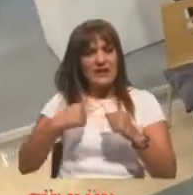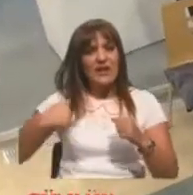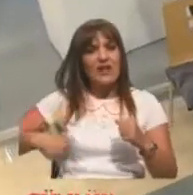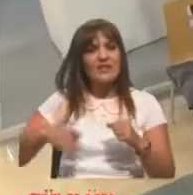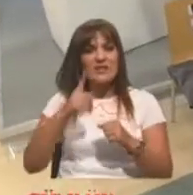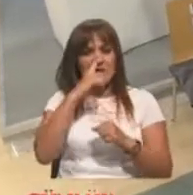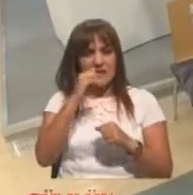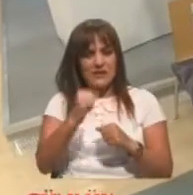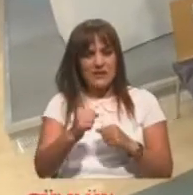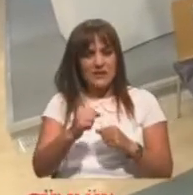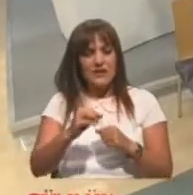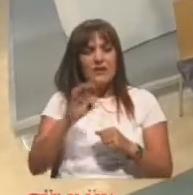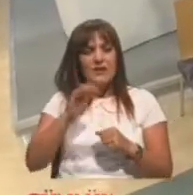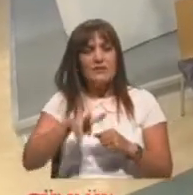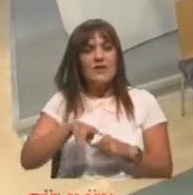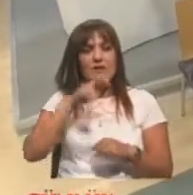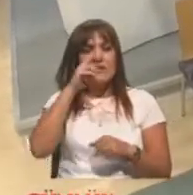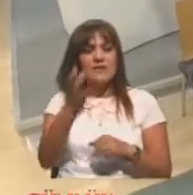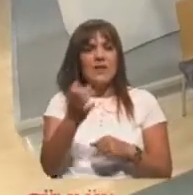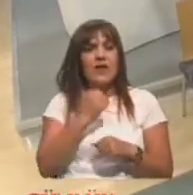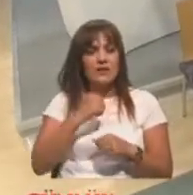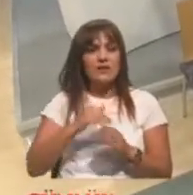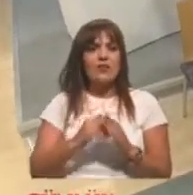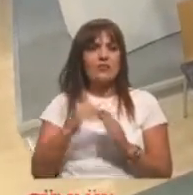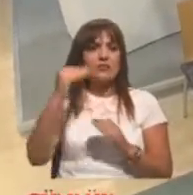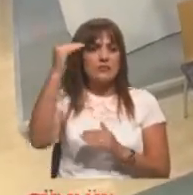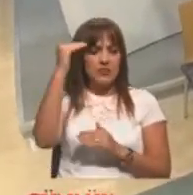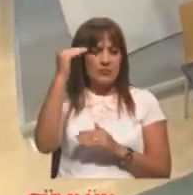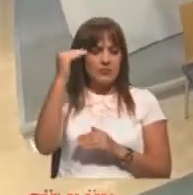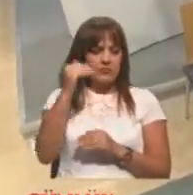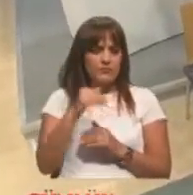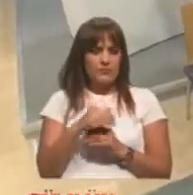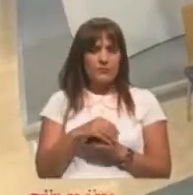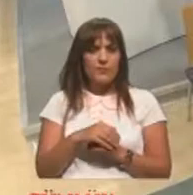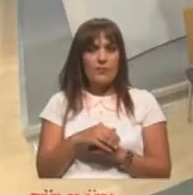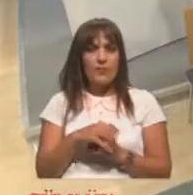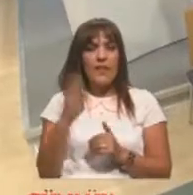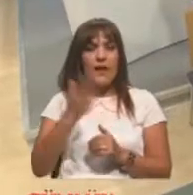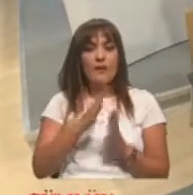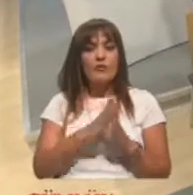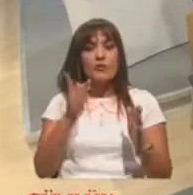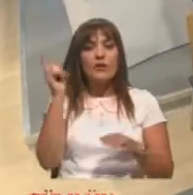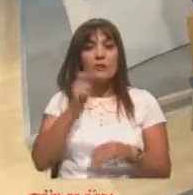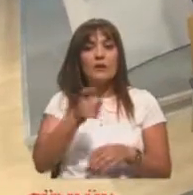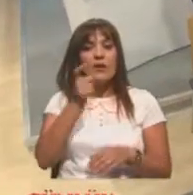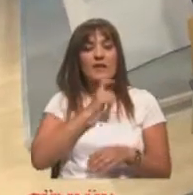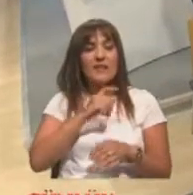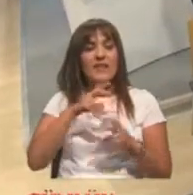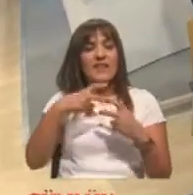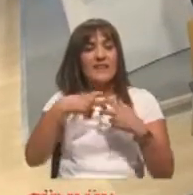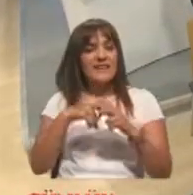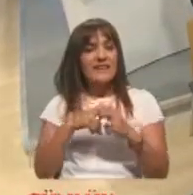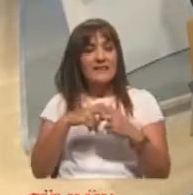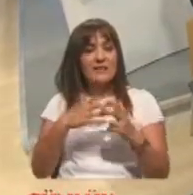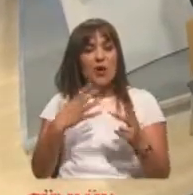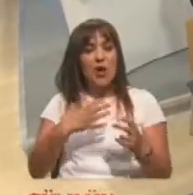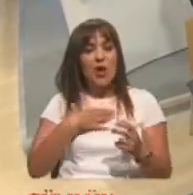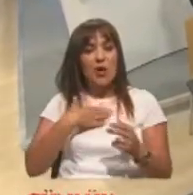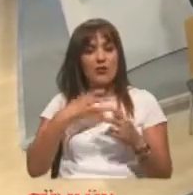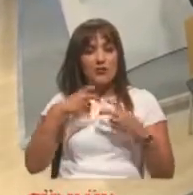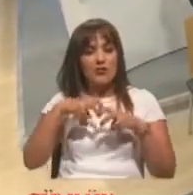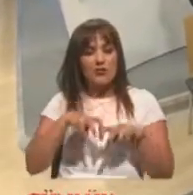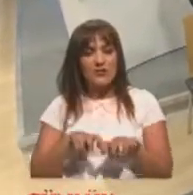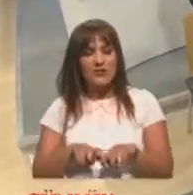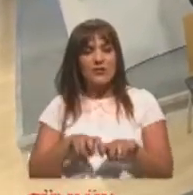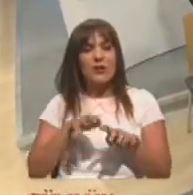Kalçayı sıkıyorum ve şimdi nefes alırken yükseliyorum. En büyük yaptığım hata da dizlerimin öne doğru